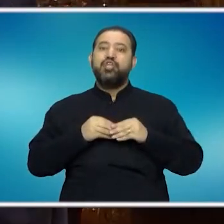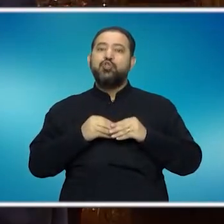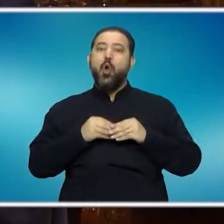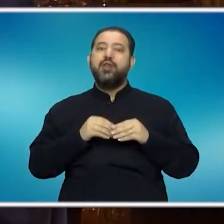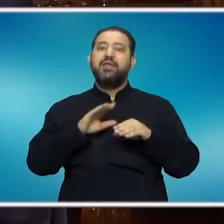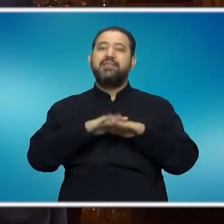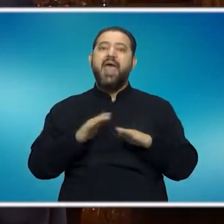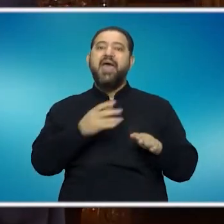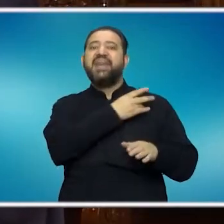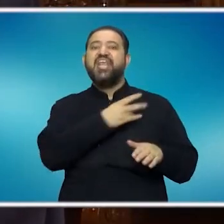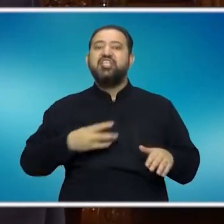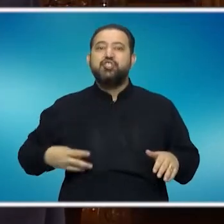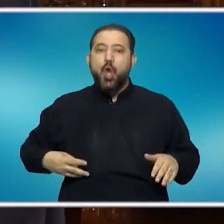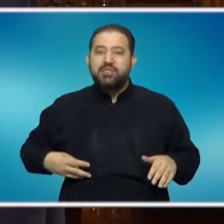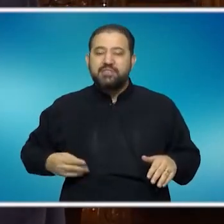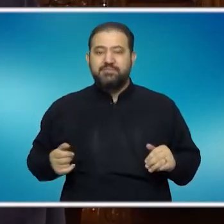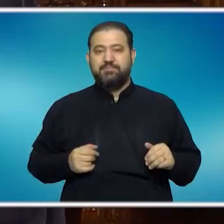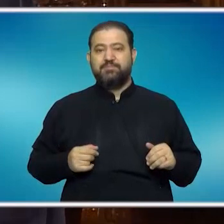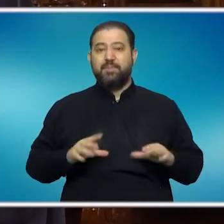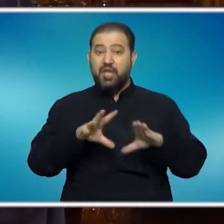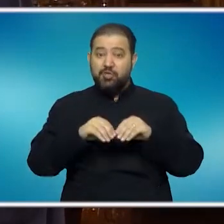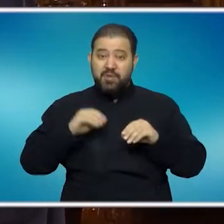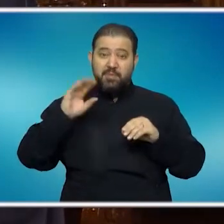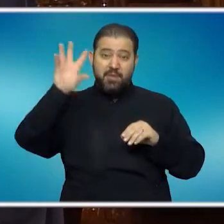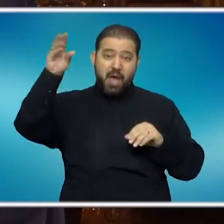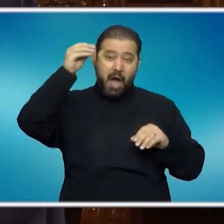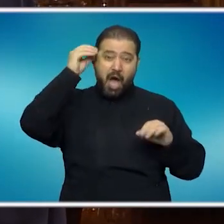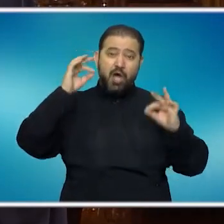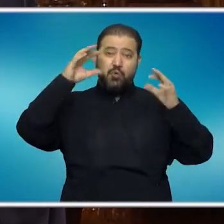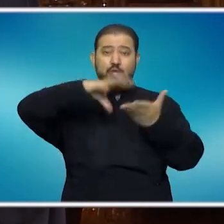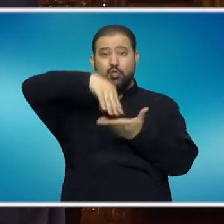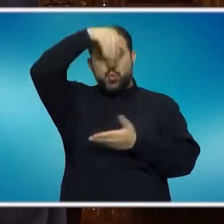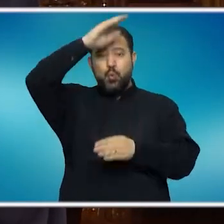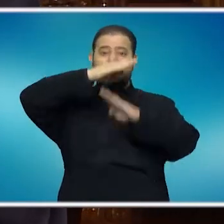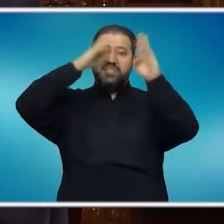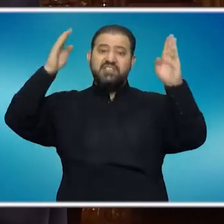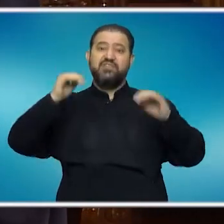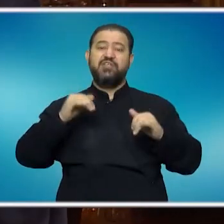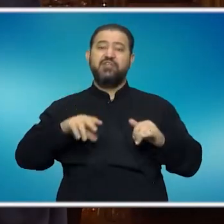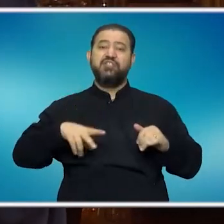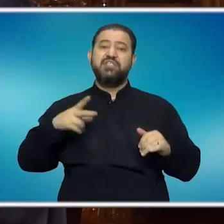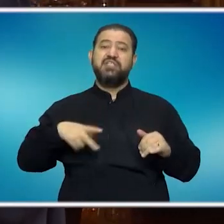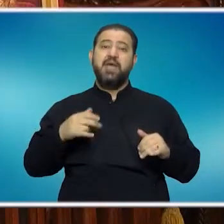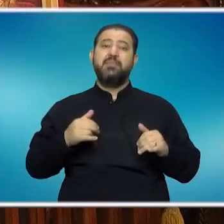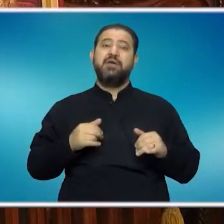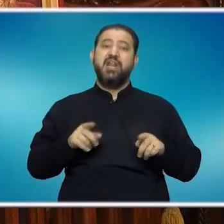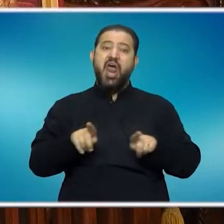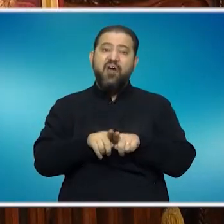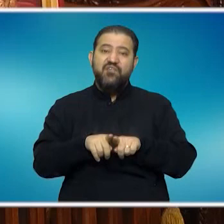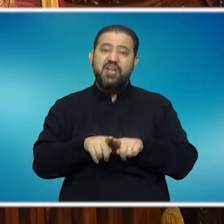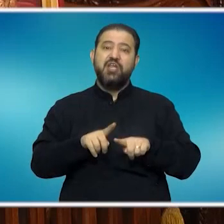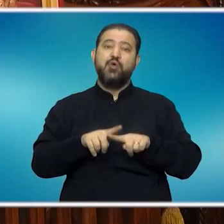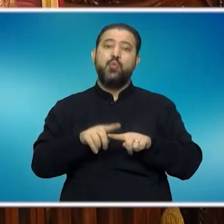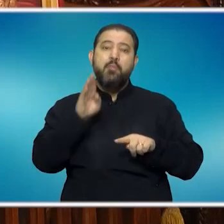pneumatoforă, că a purtat pe Duhul Sfânt și noi la mirungere primim harul Duhului Sfânt, darurile Lui și noi devenim pneumatofori.